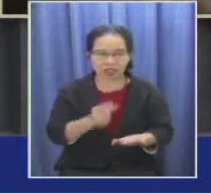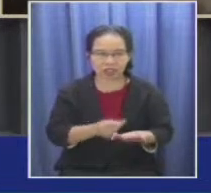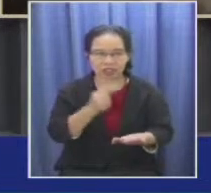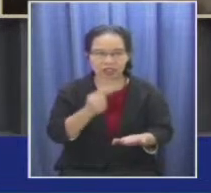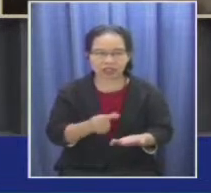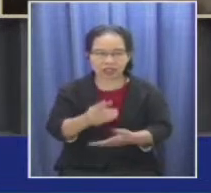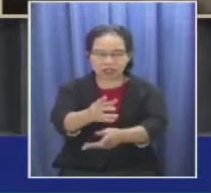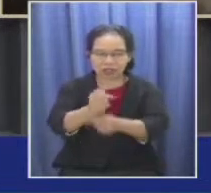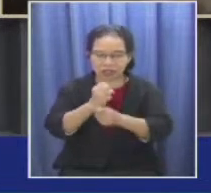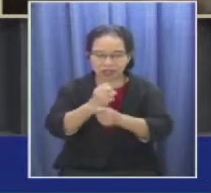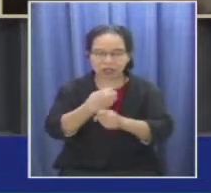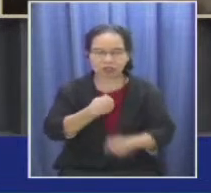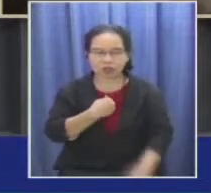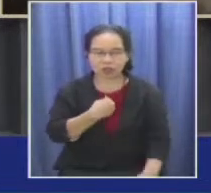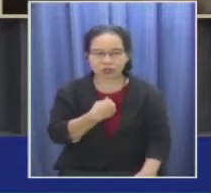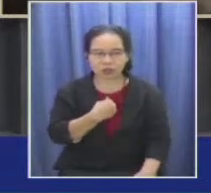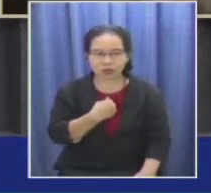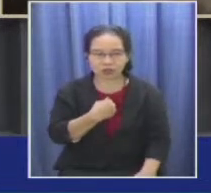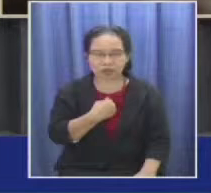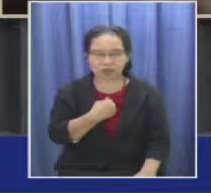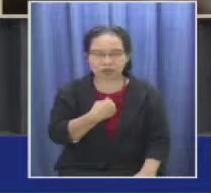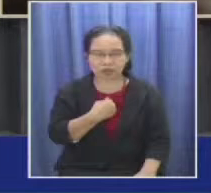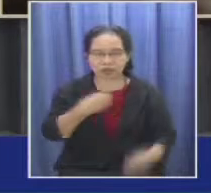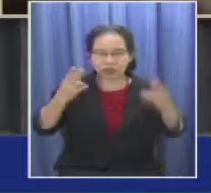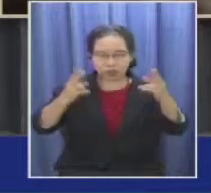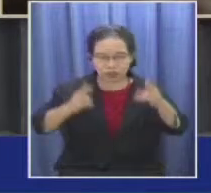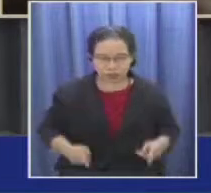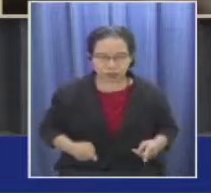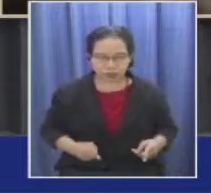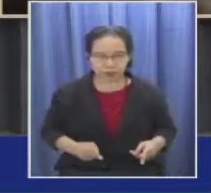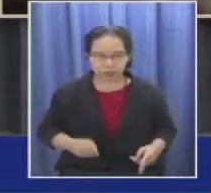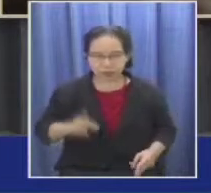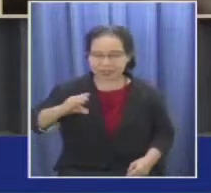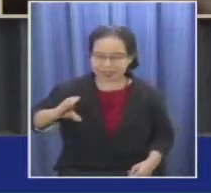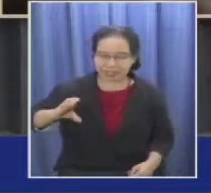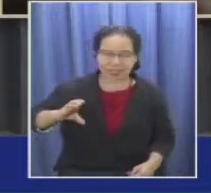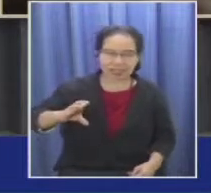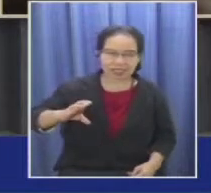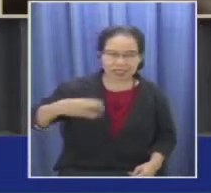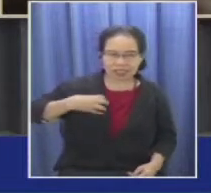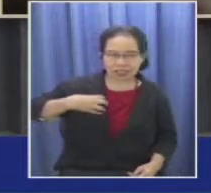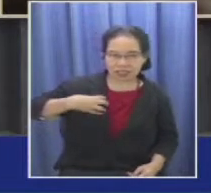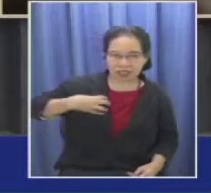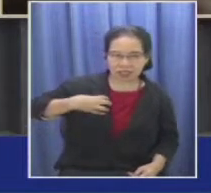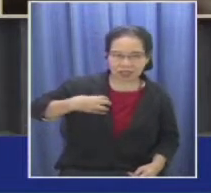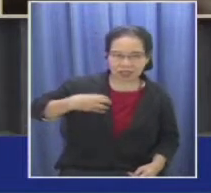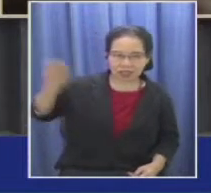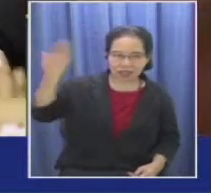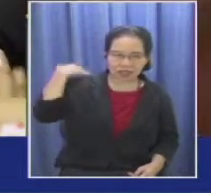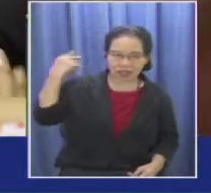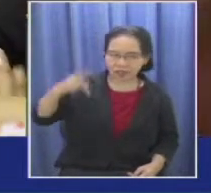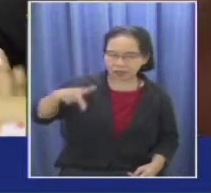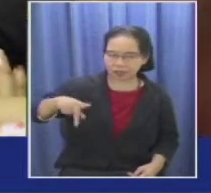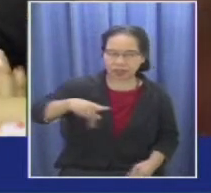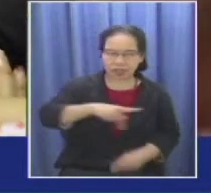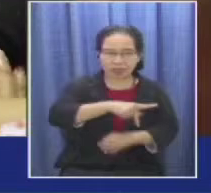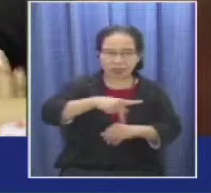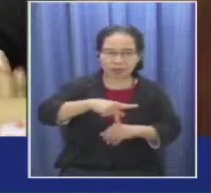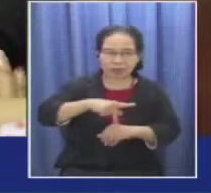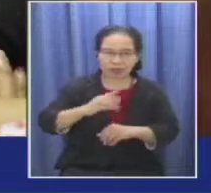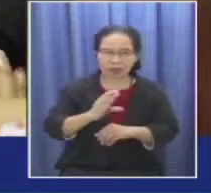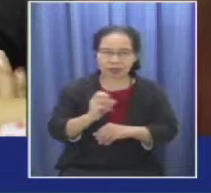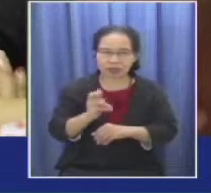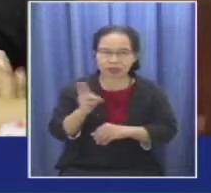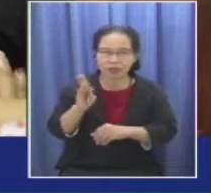mukuta bafo. Omo kuta sekan. Yankopon wa domunti. Me free mu free impo wo